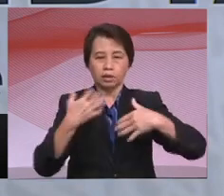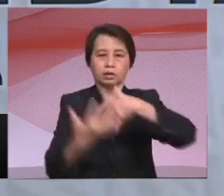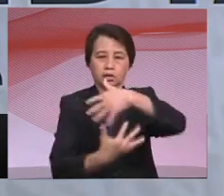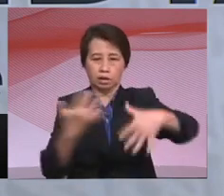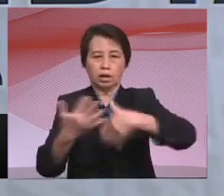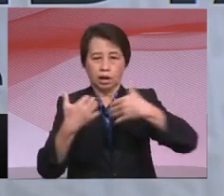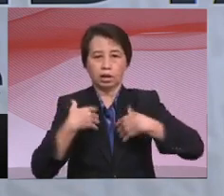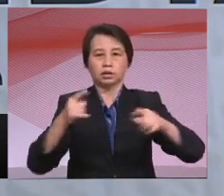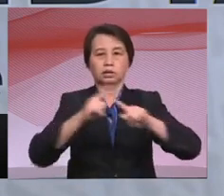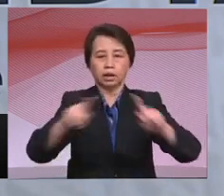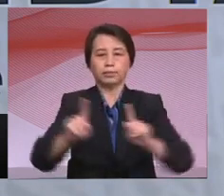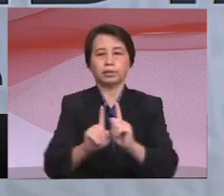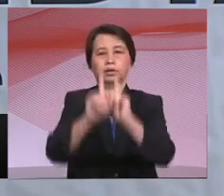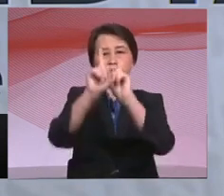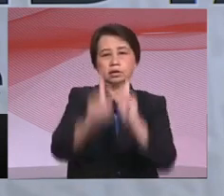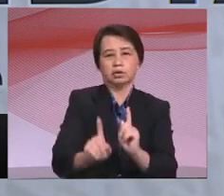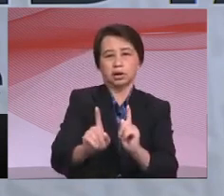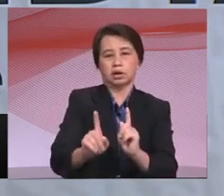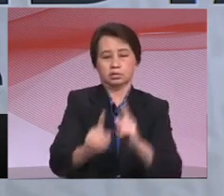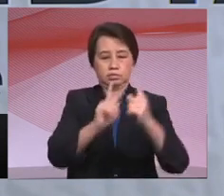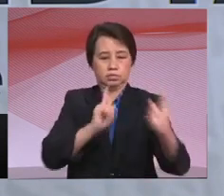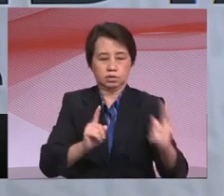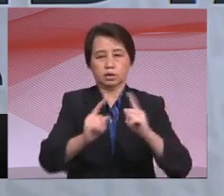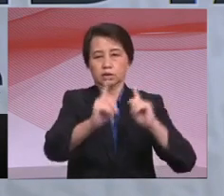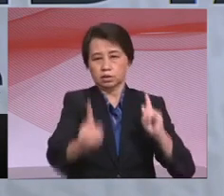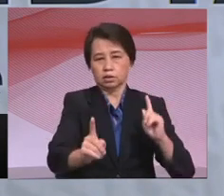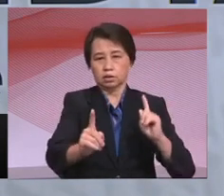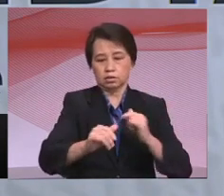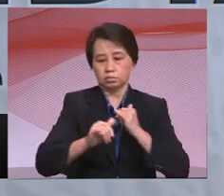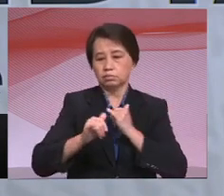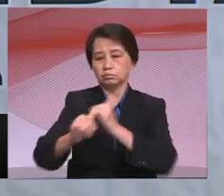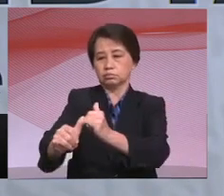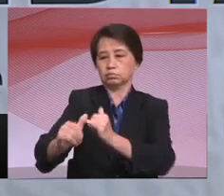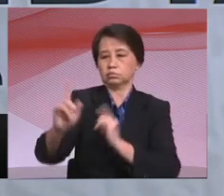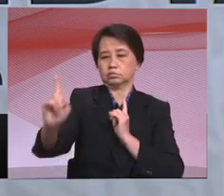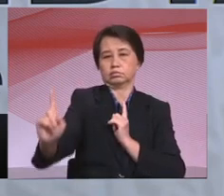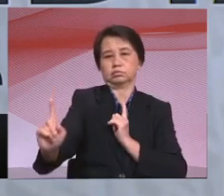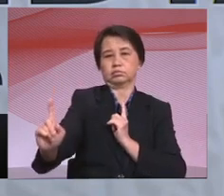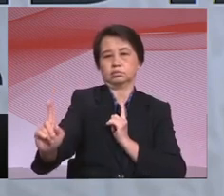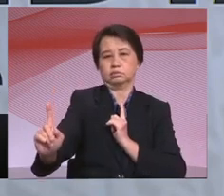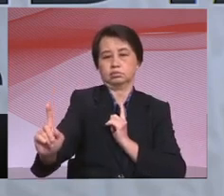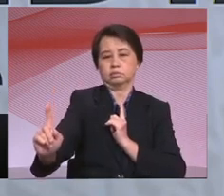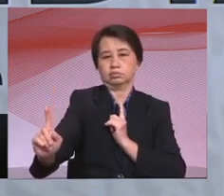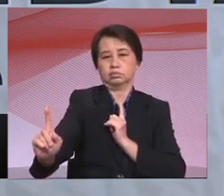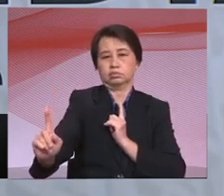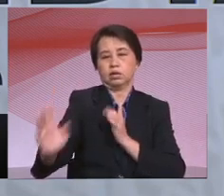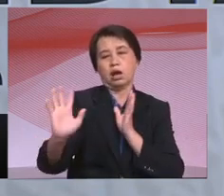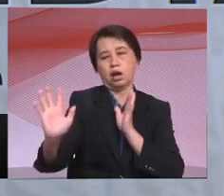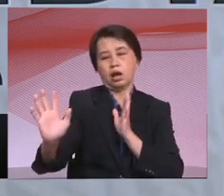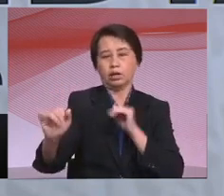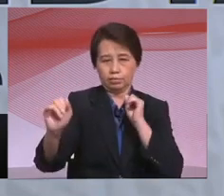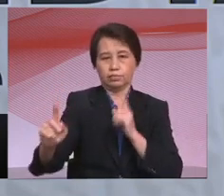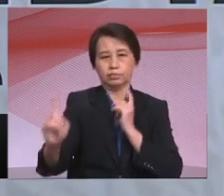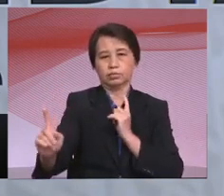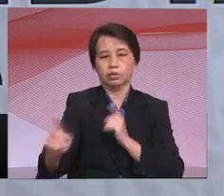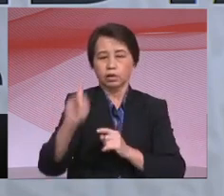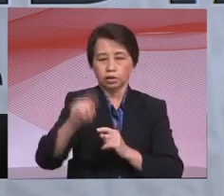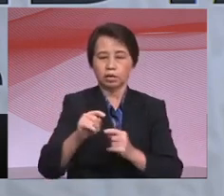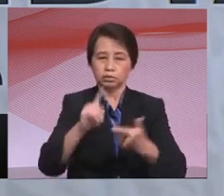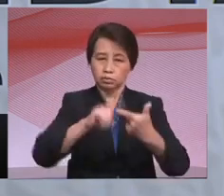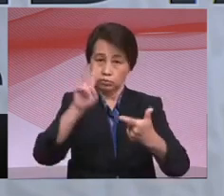tetapi penjarakan tu kita tetapkan fizikal satu meter, sekurang-kurangnya satu meter. Dan kita menggalakkan mereka untuk